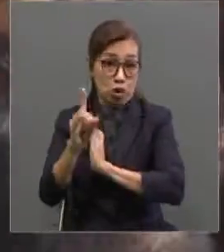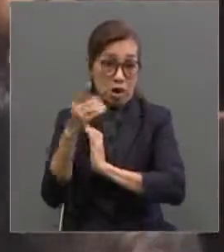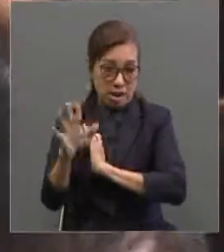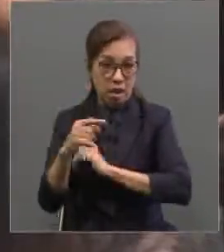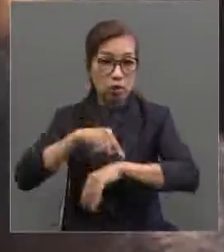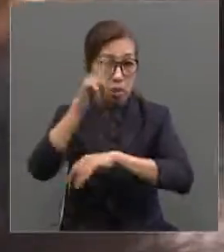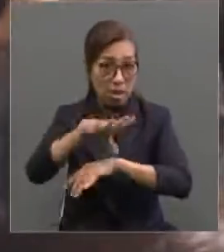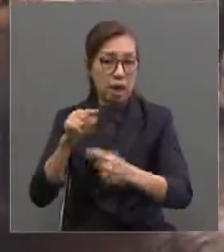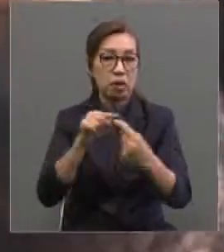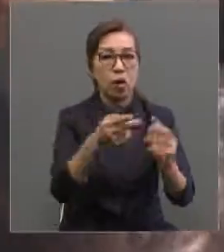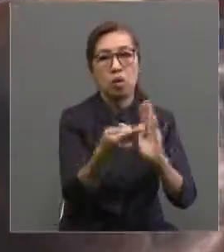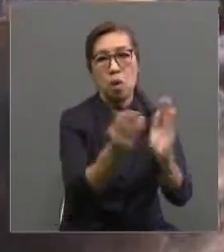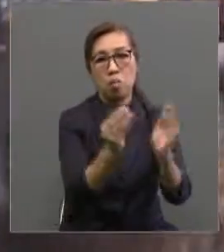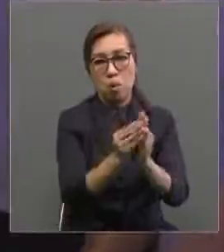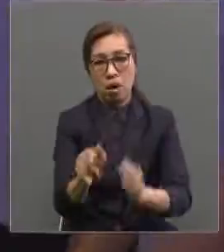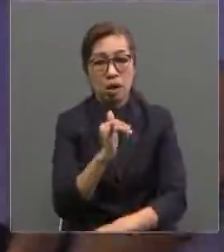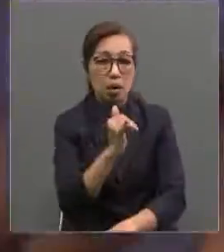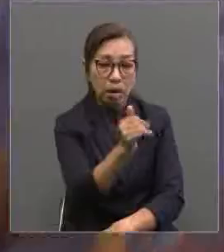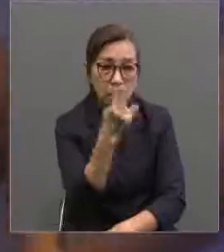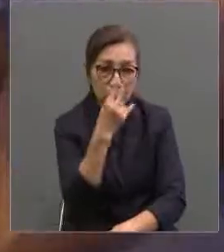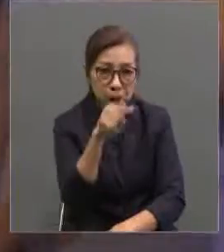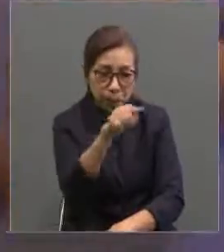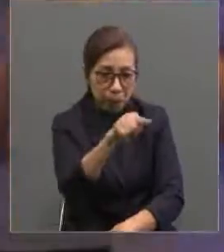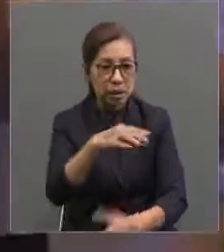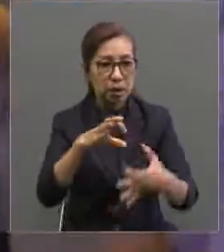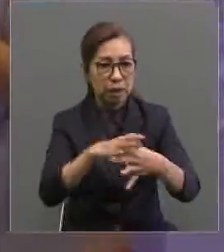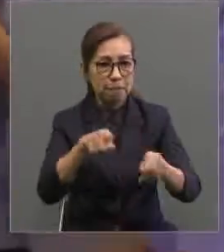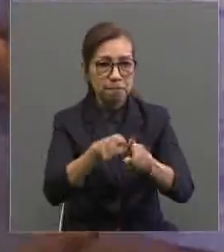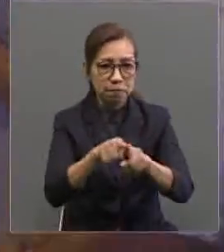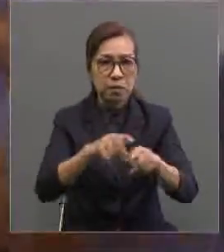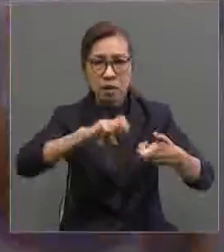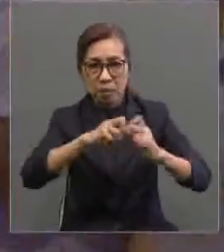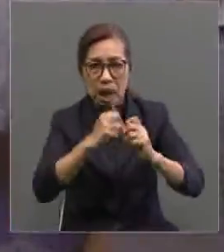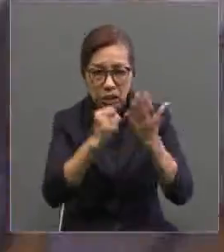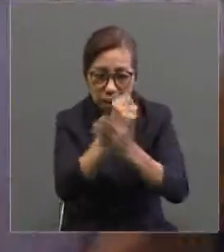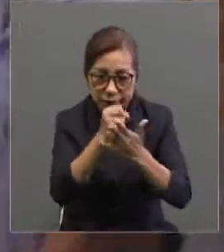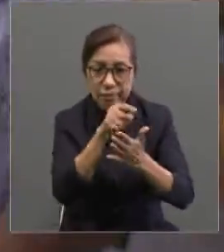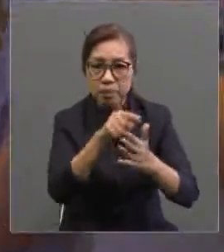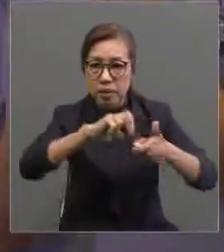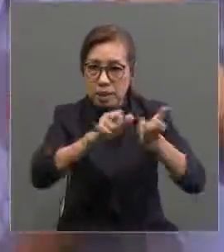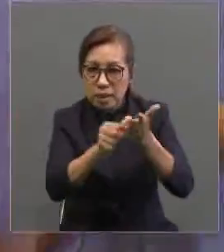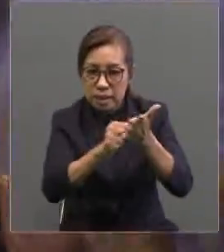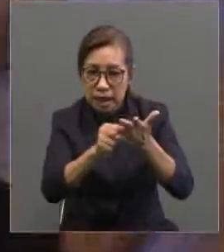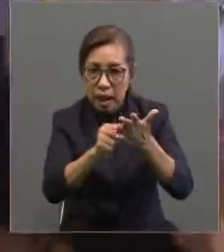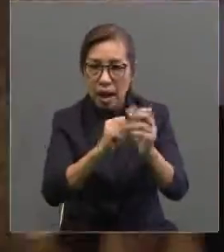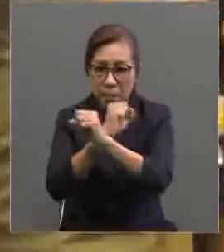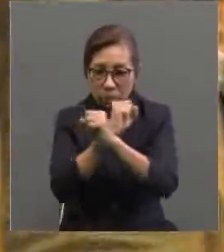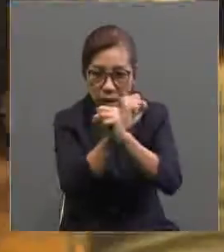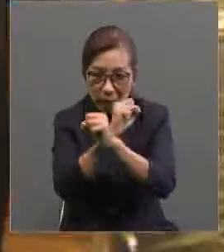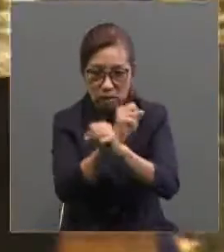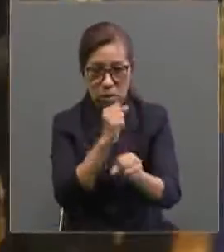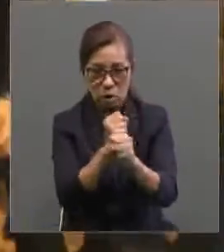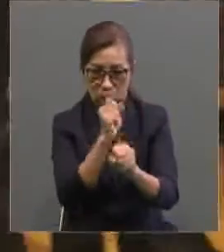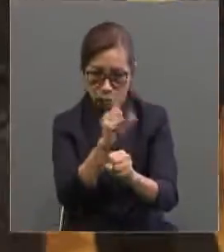อไปอย่างที่จังหวัดหนองบัวลำพูค่ะไปติดตามมาตรการป้องกันแล้วก็แก้ไขปัญหายาเสพติดระยะเร่งด่วนแล้วก็ร่วมกันเป็น